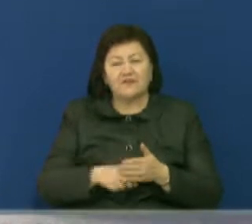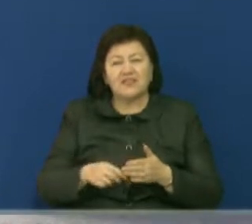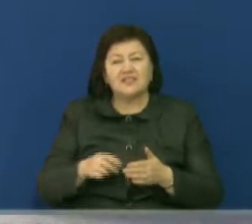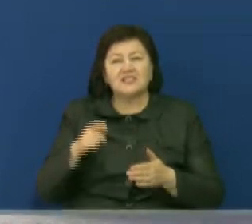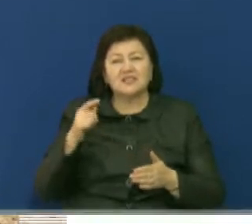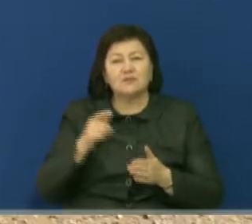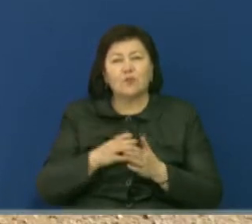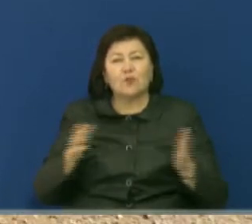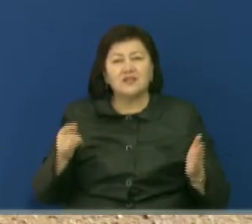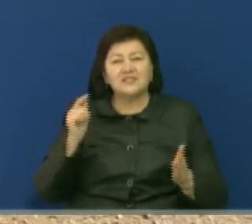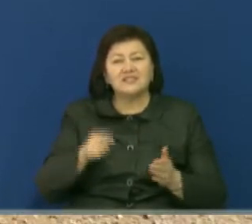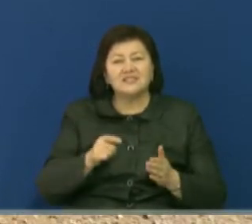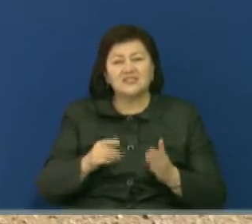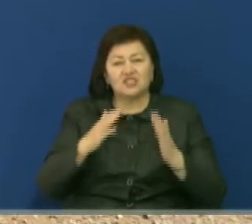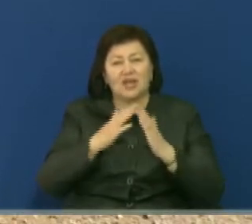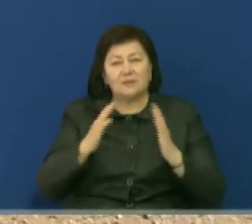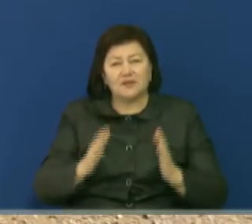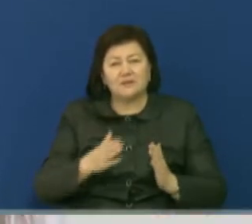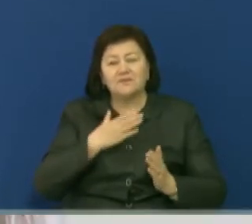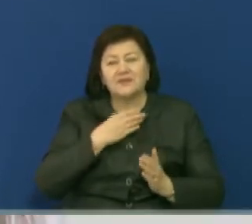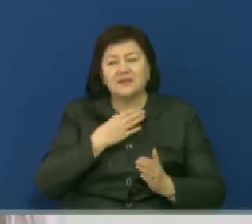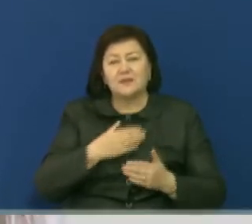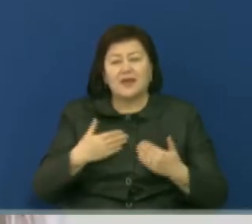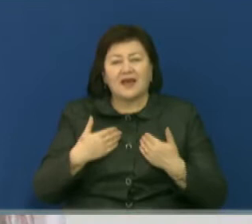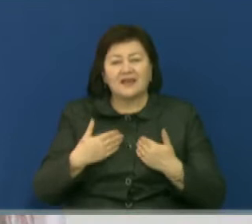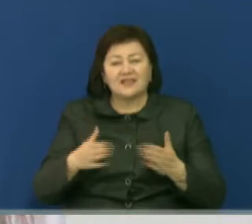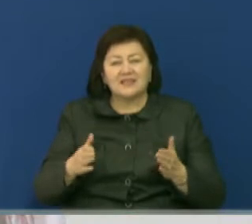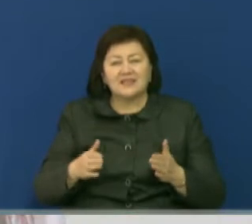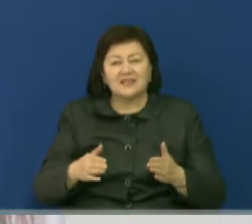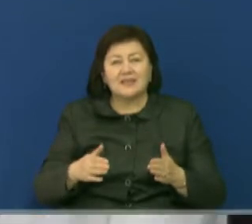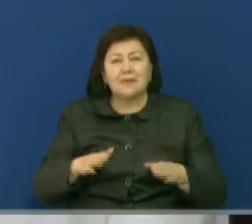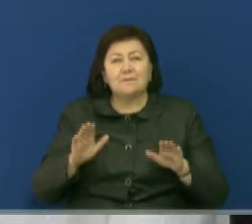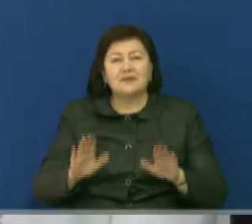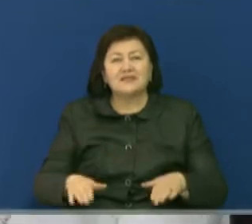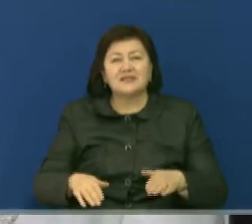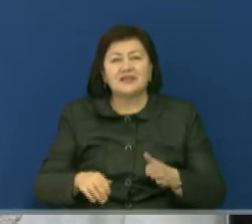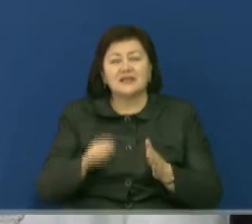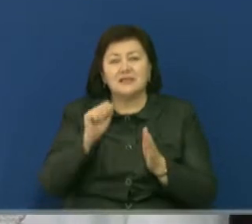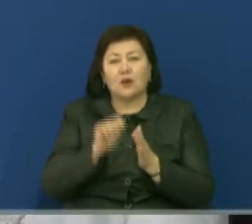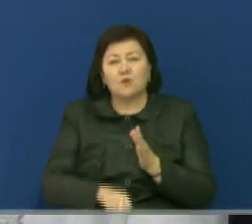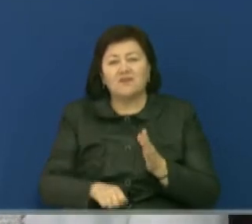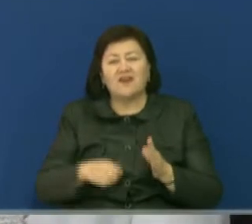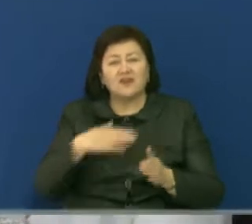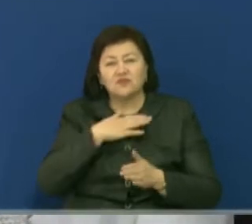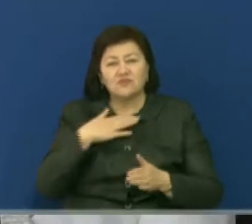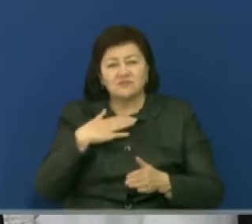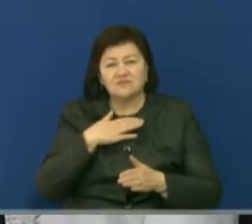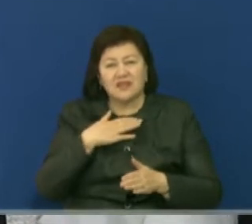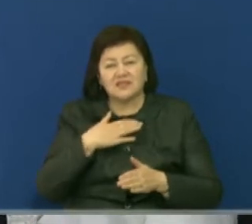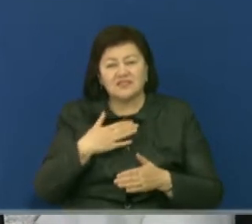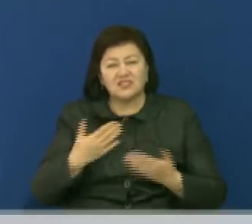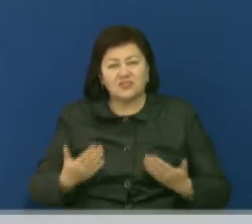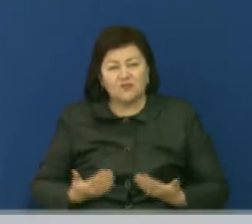объектов. В Семее впервые открылась убойная площадка «Халяль». В связи с этим главный имам по семейскому региону Аскар Кажи